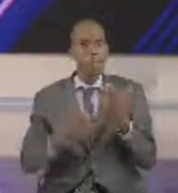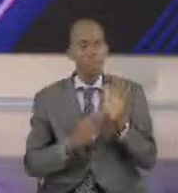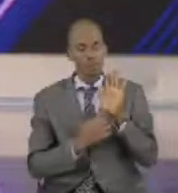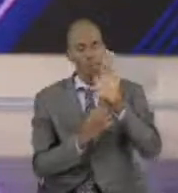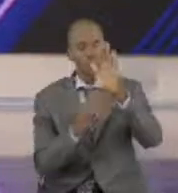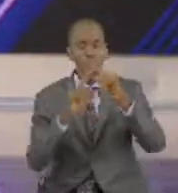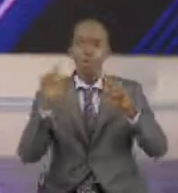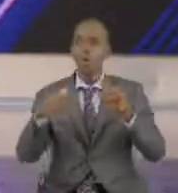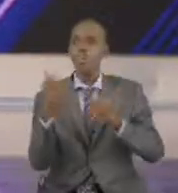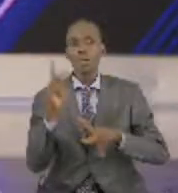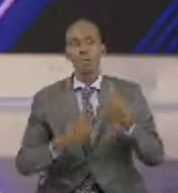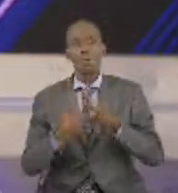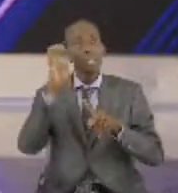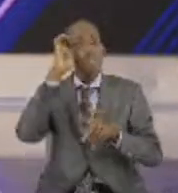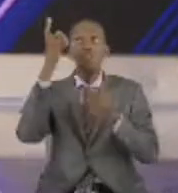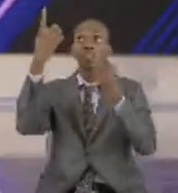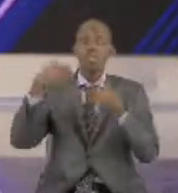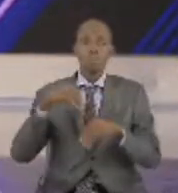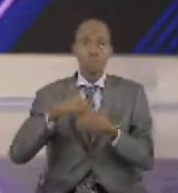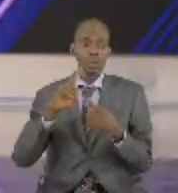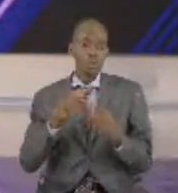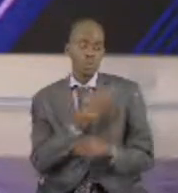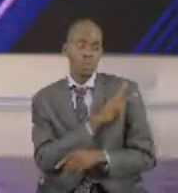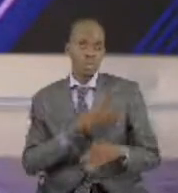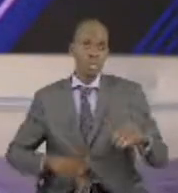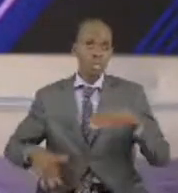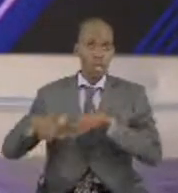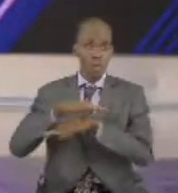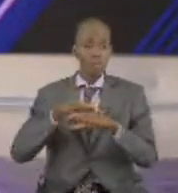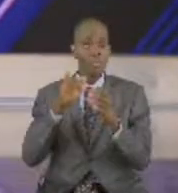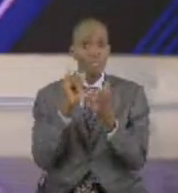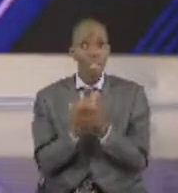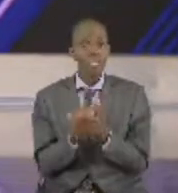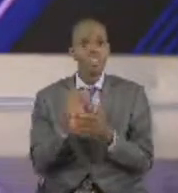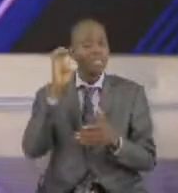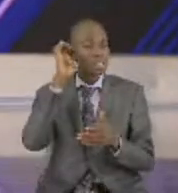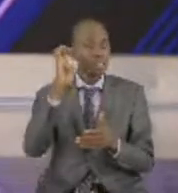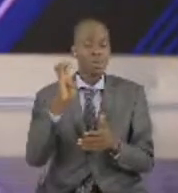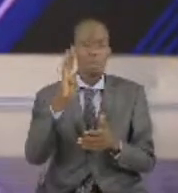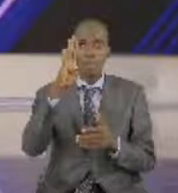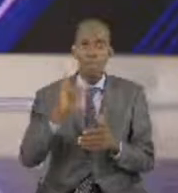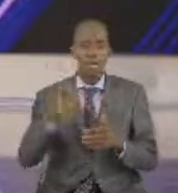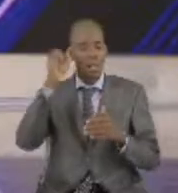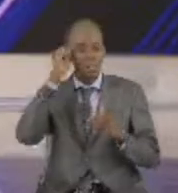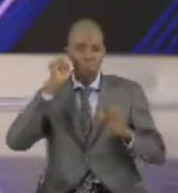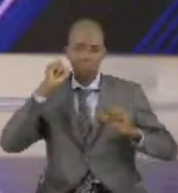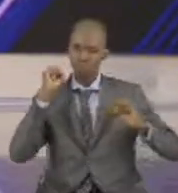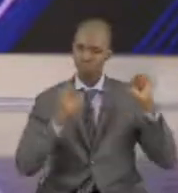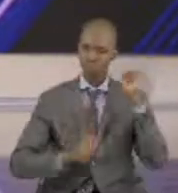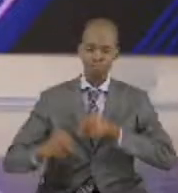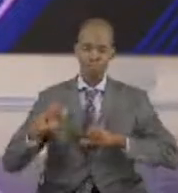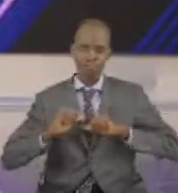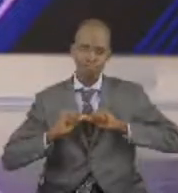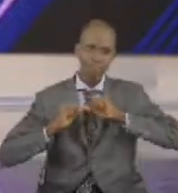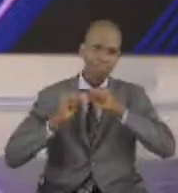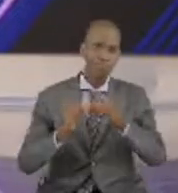autres. Il est venu dans le royaume afin que lui, par son effort, par son œuvre,